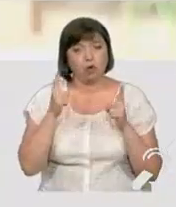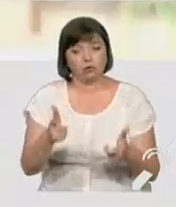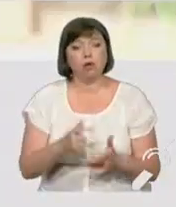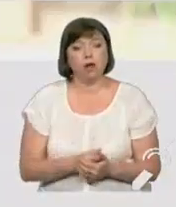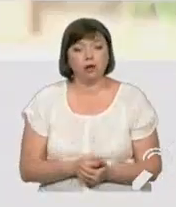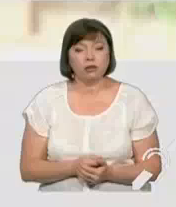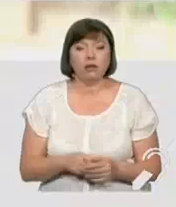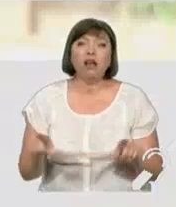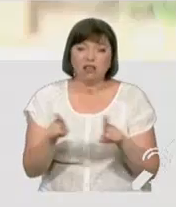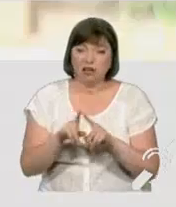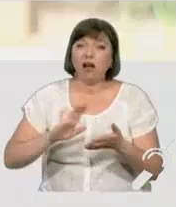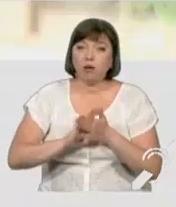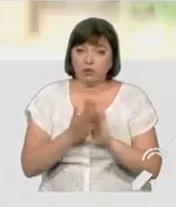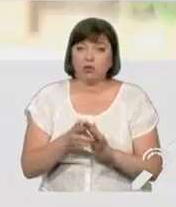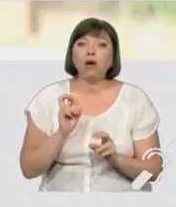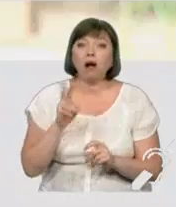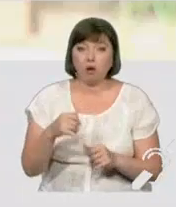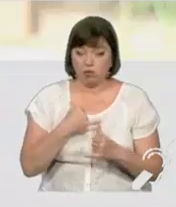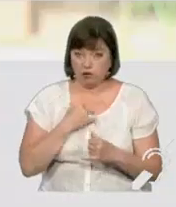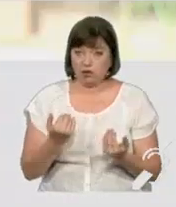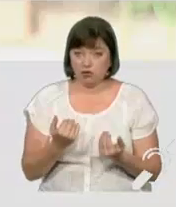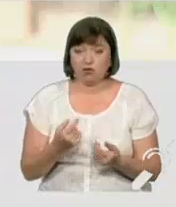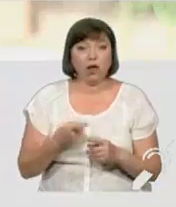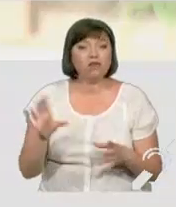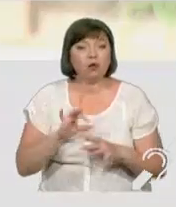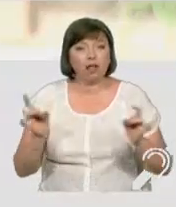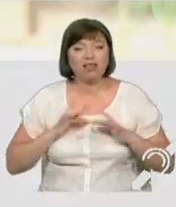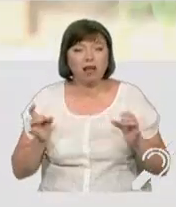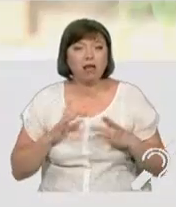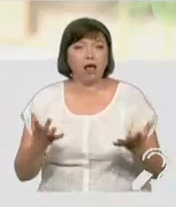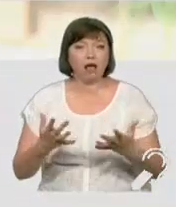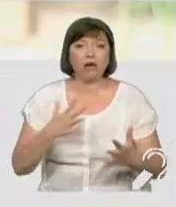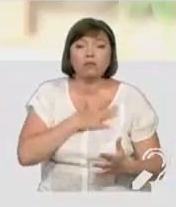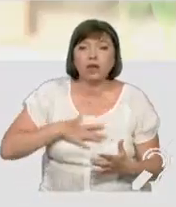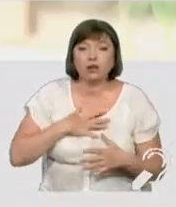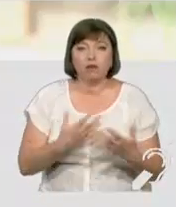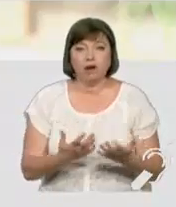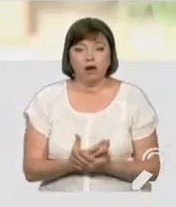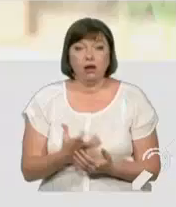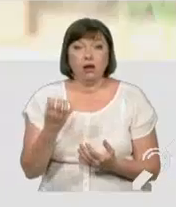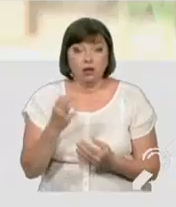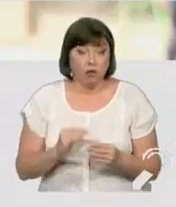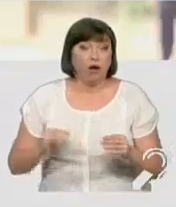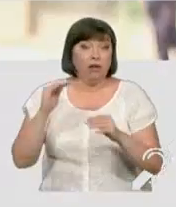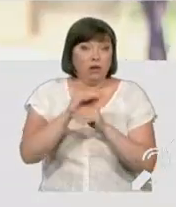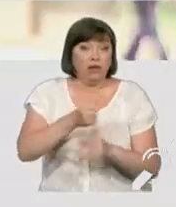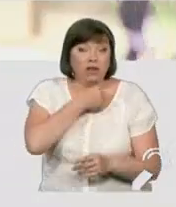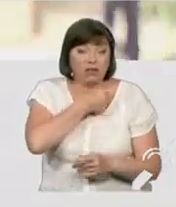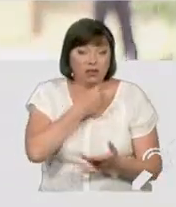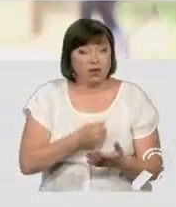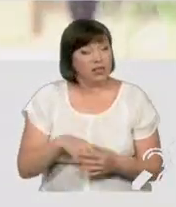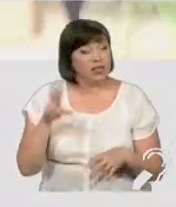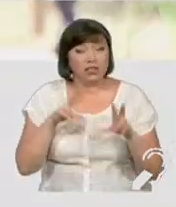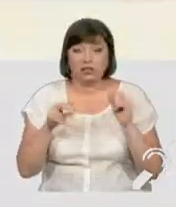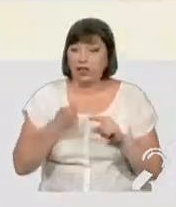Я с тобой. При такой обстановке, как у нас сейчас, это все как бы на нервах, все еще... Повышать пенсионный возраст, я